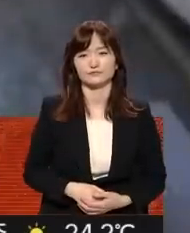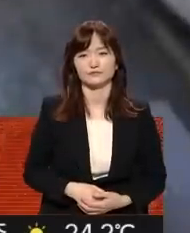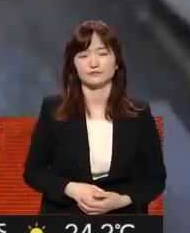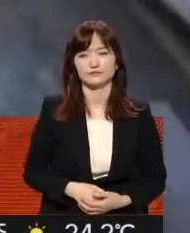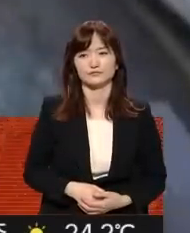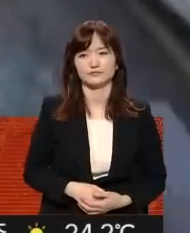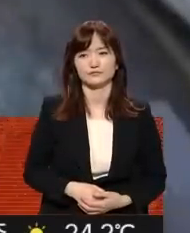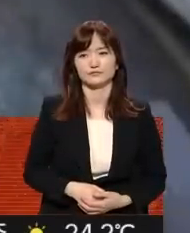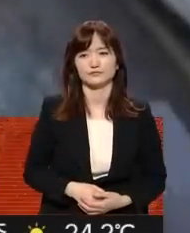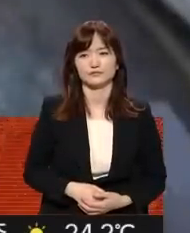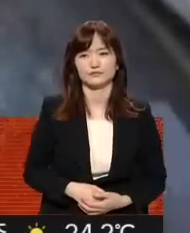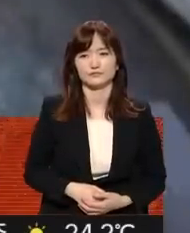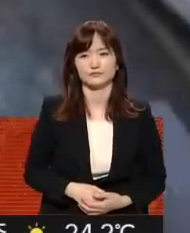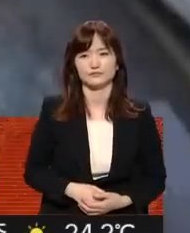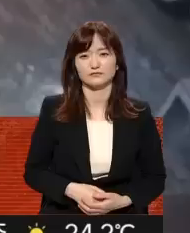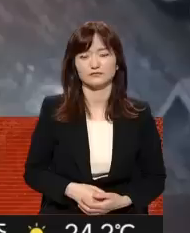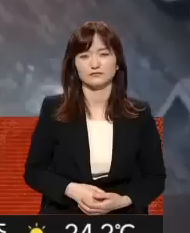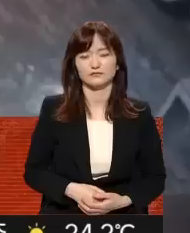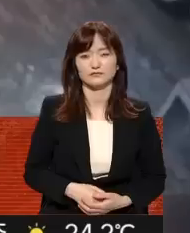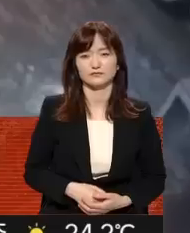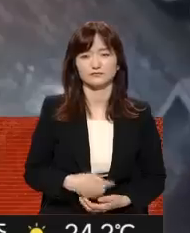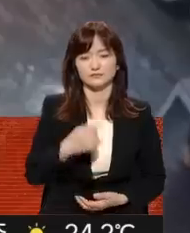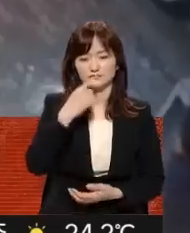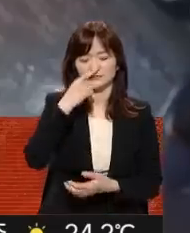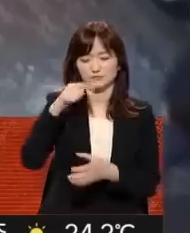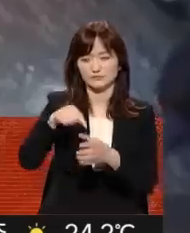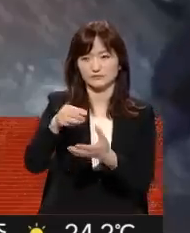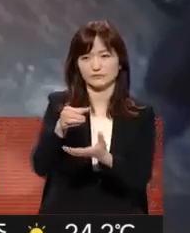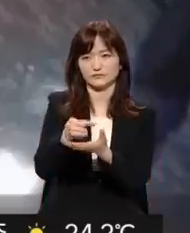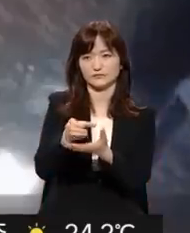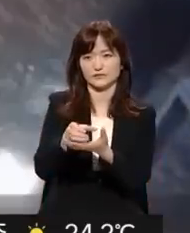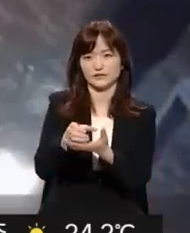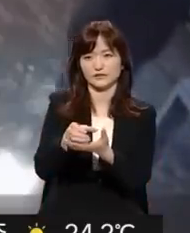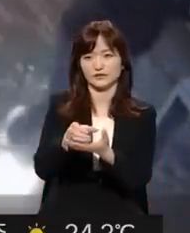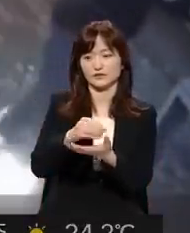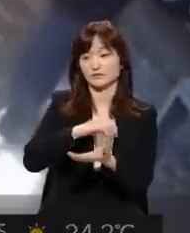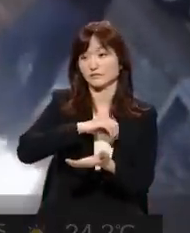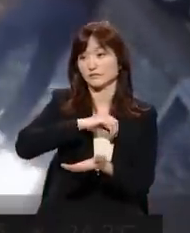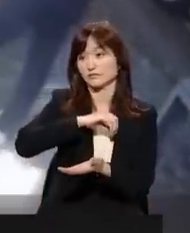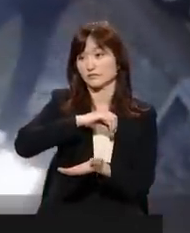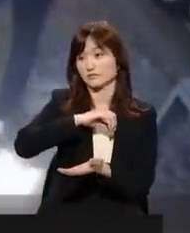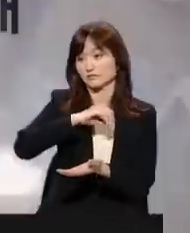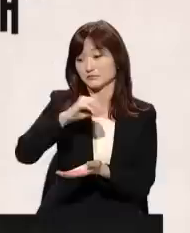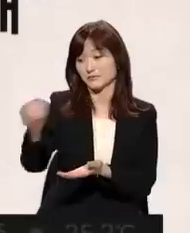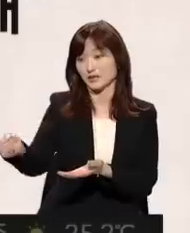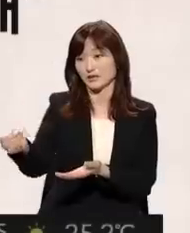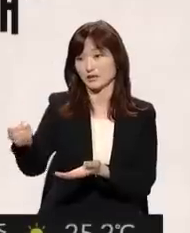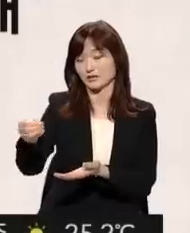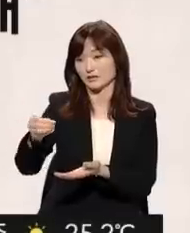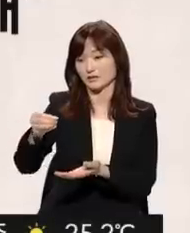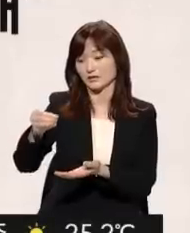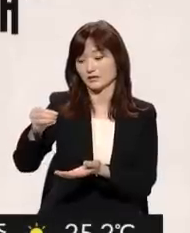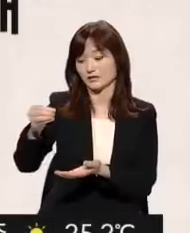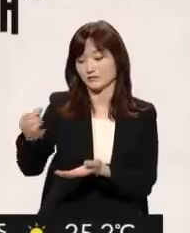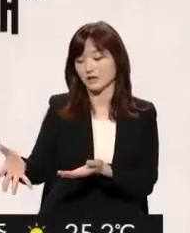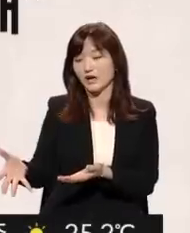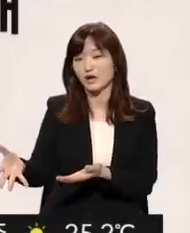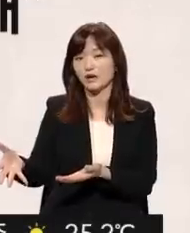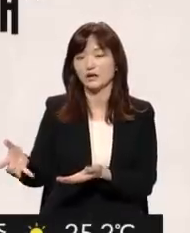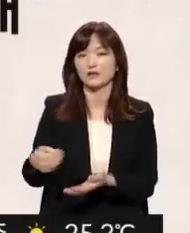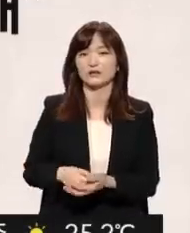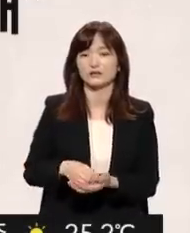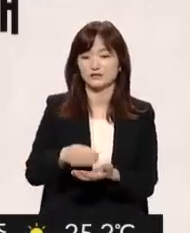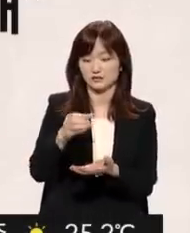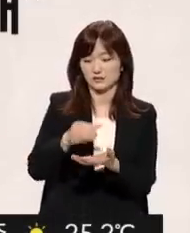물컵 고리에 이제 손이 미끄러졌다는 식으로 이제 얘기를 좀 합니다. 아, 하필이면 행인이 딱 지나가고 네. 나자마자 미끄러졌구나. 네. 컵 던질